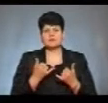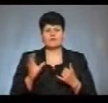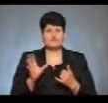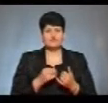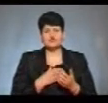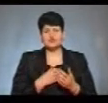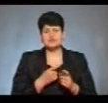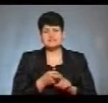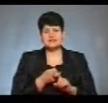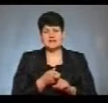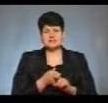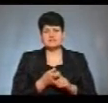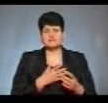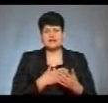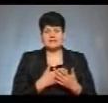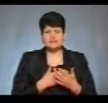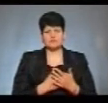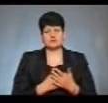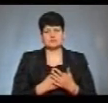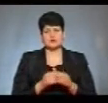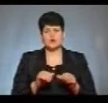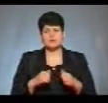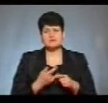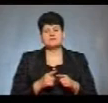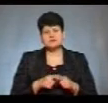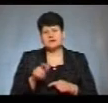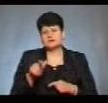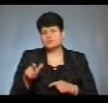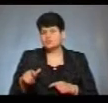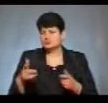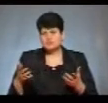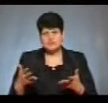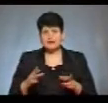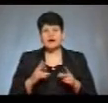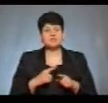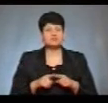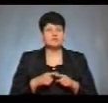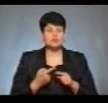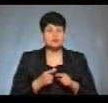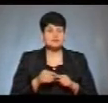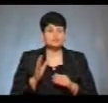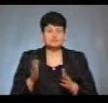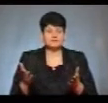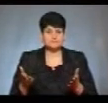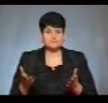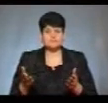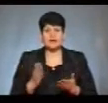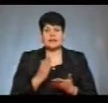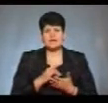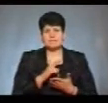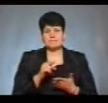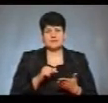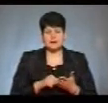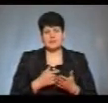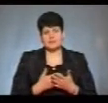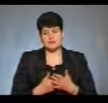фактично керівництва дільничих виборчих комісій. Ми знаємо, що це все-таки людський фактор і наскільки швидко це все буде відбуватися. Є питання,